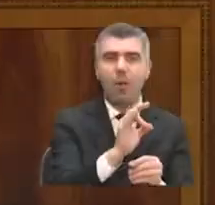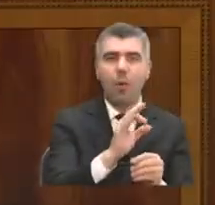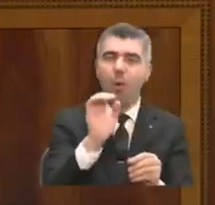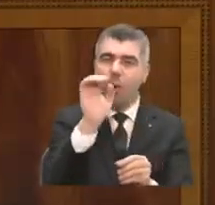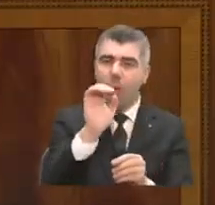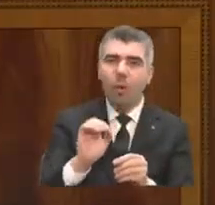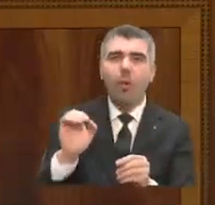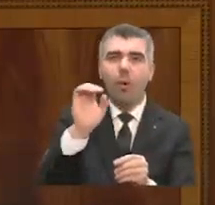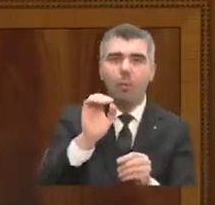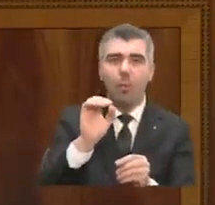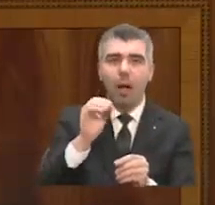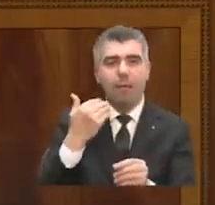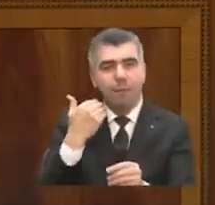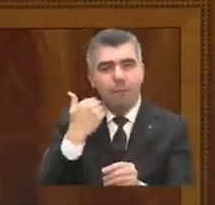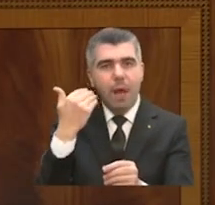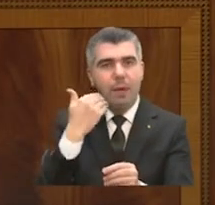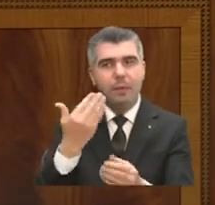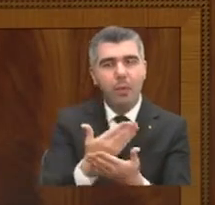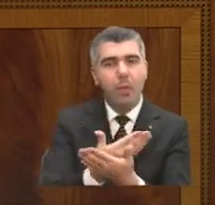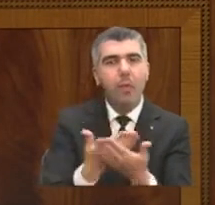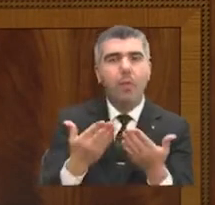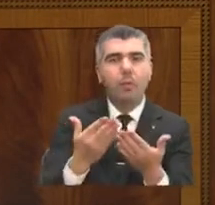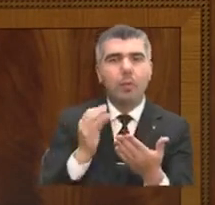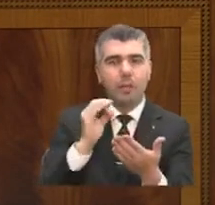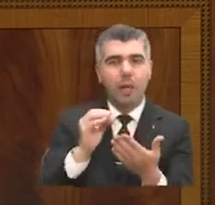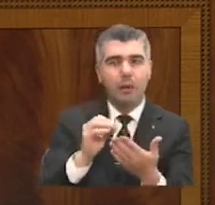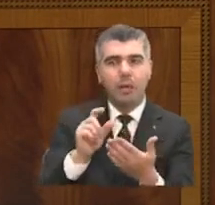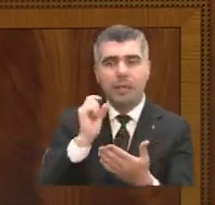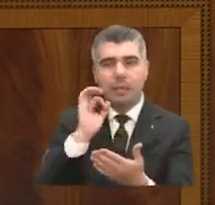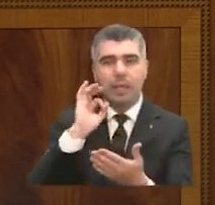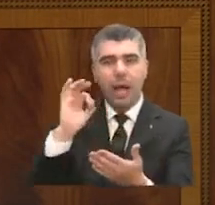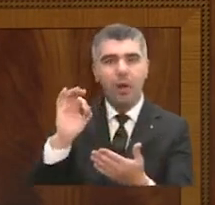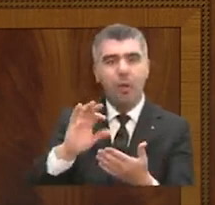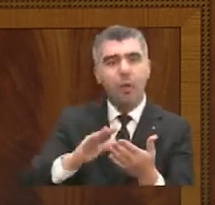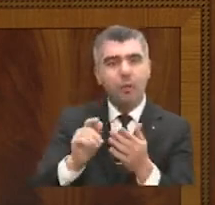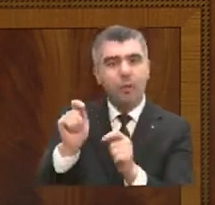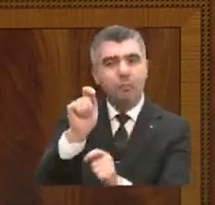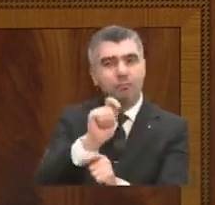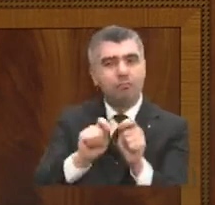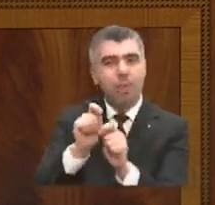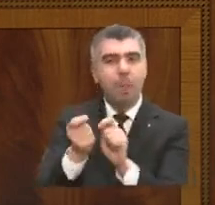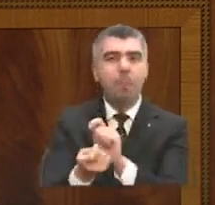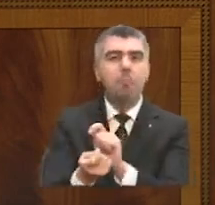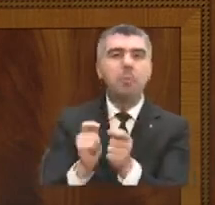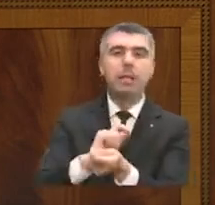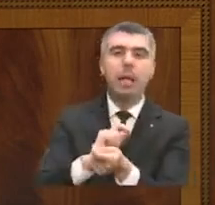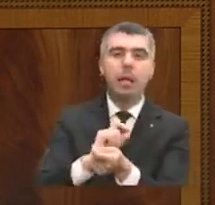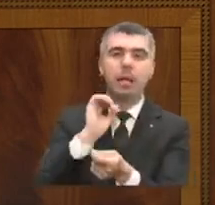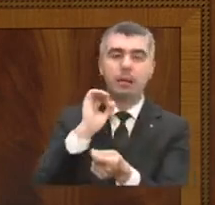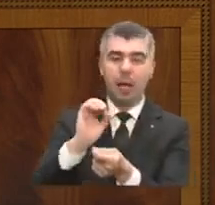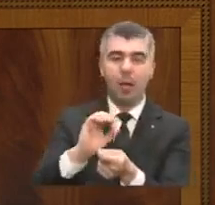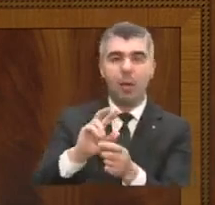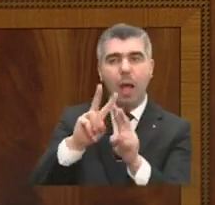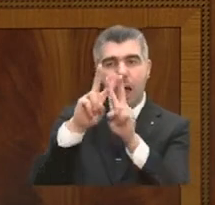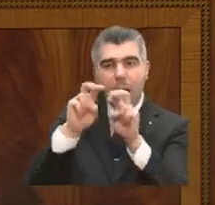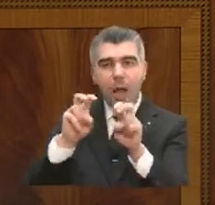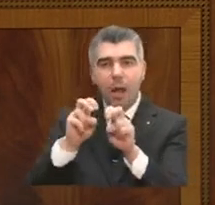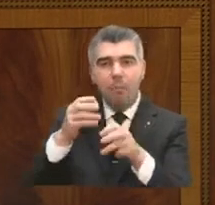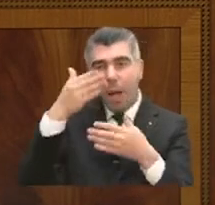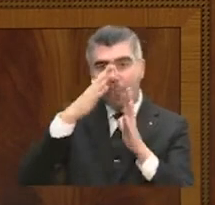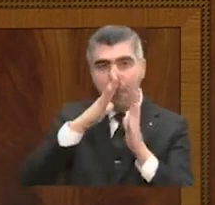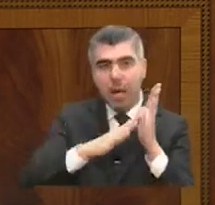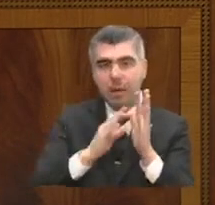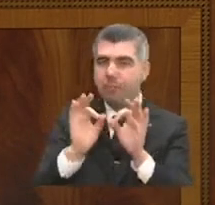ودلالة فساد قيمي ومؤسساتي عندكم يجب معالجته من داخل منظومتكم للبحث عن طرق